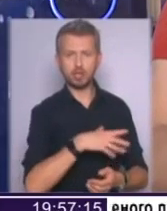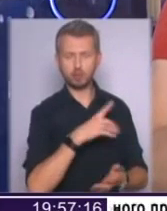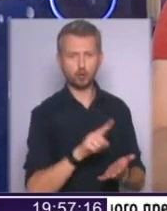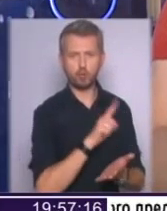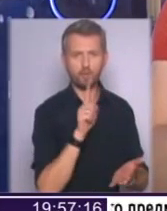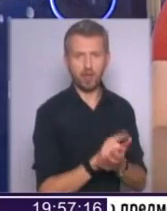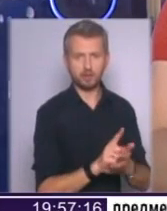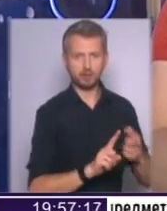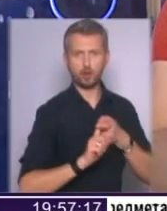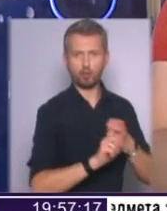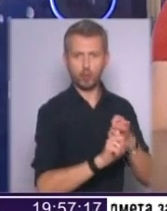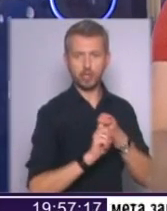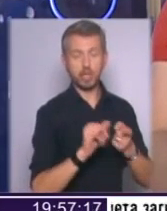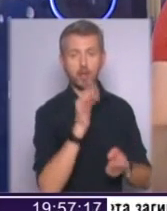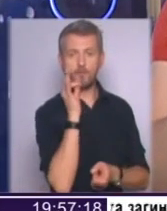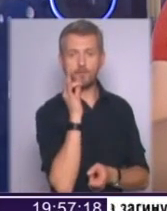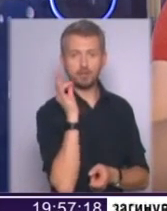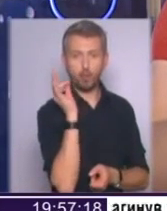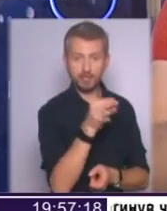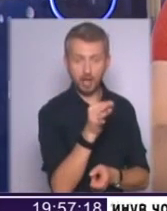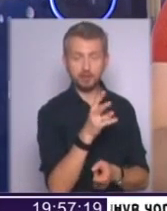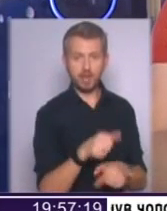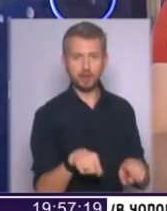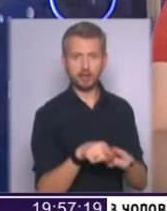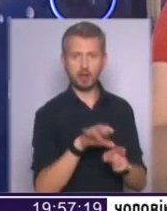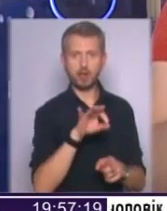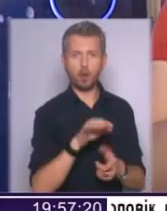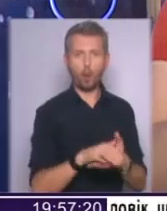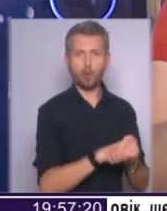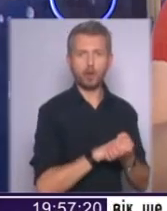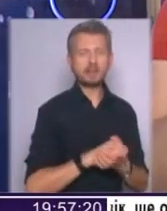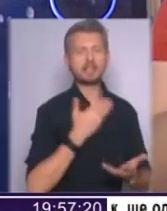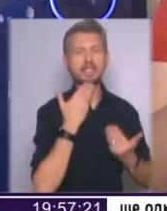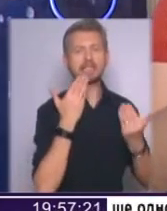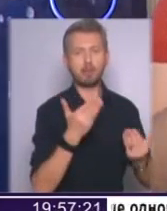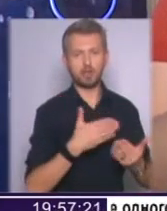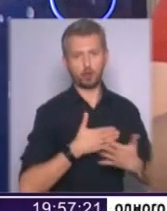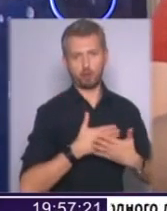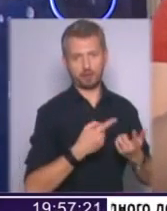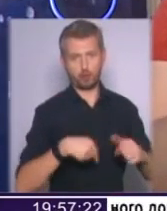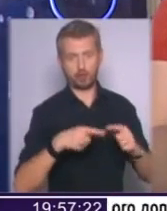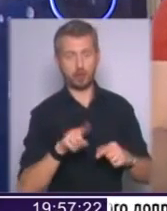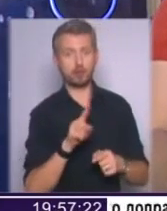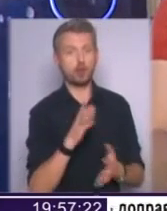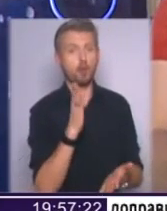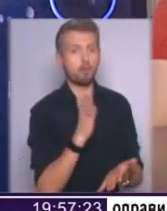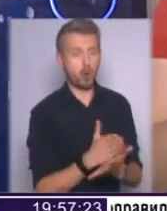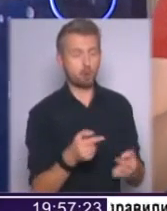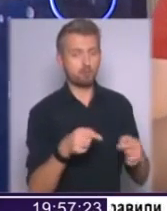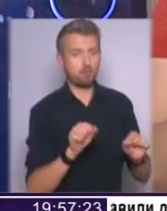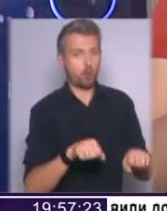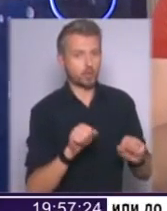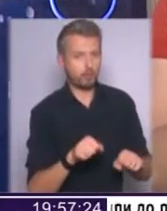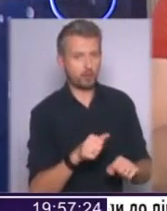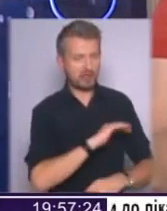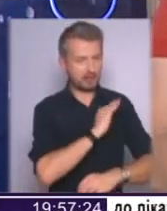зобов'язані взаємодіяти і відповідати на такі організаційні запити громадських організацій, які мають певні ресурси і можливості набагато